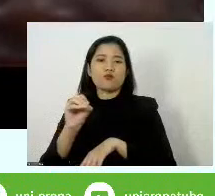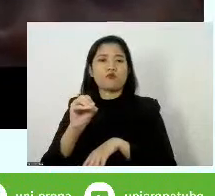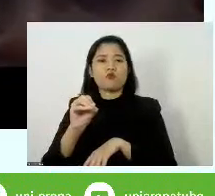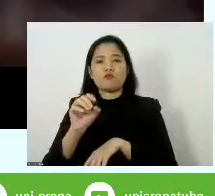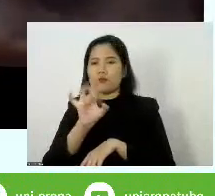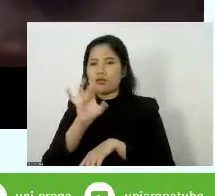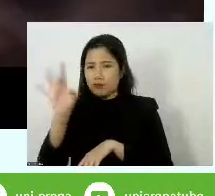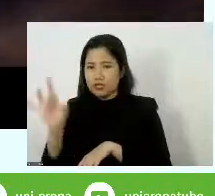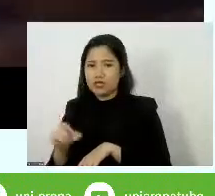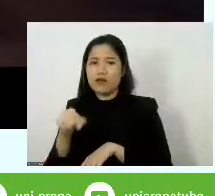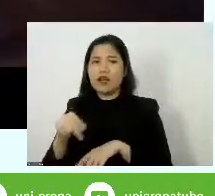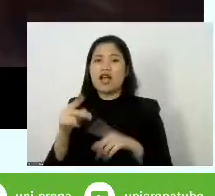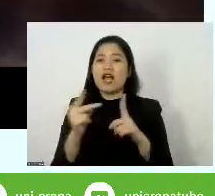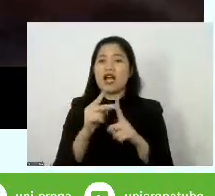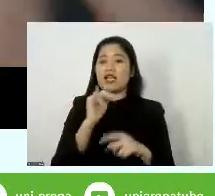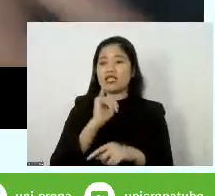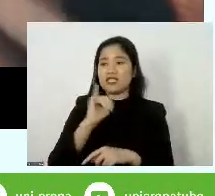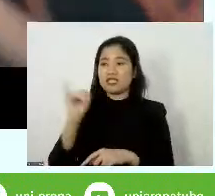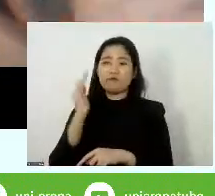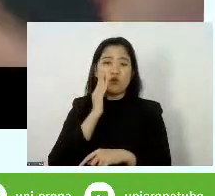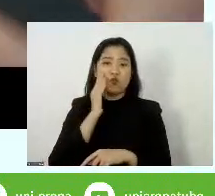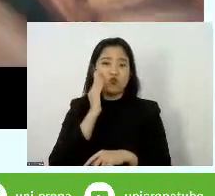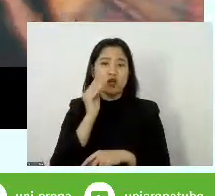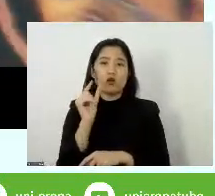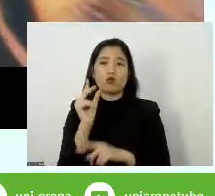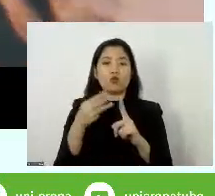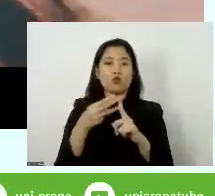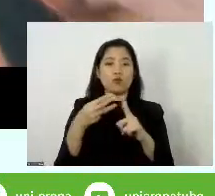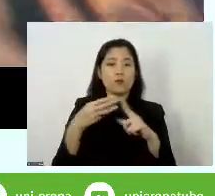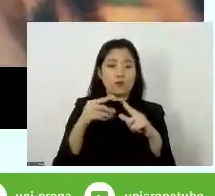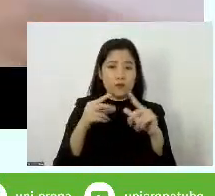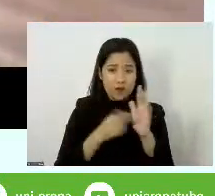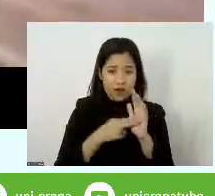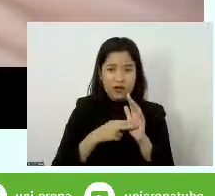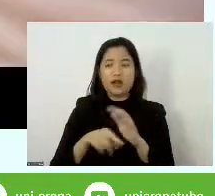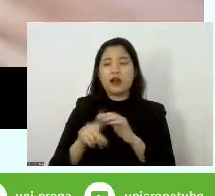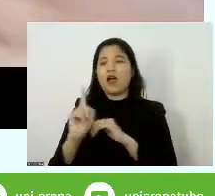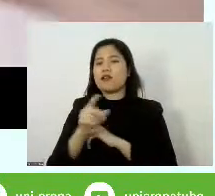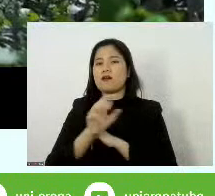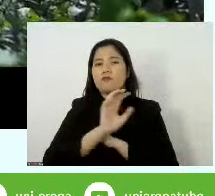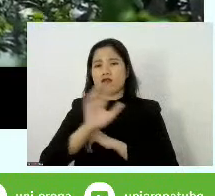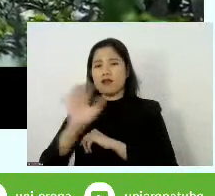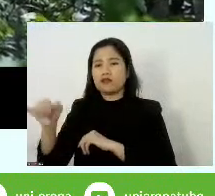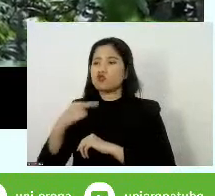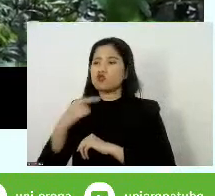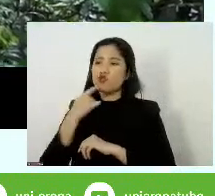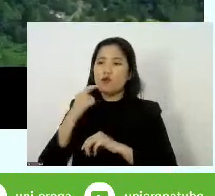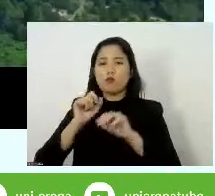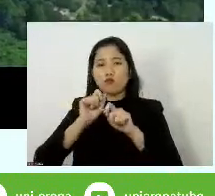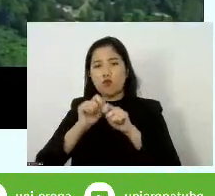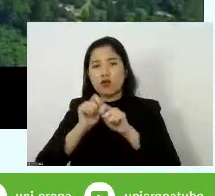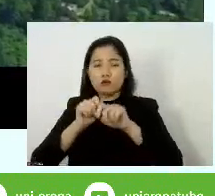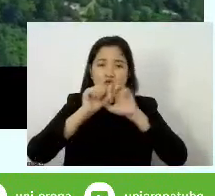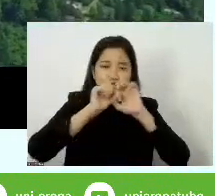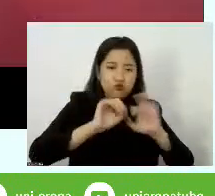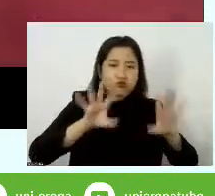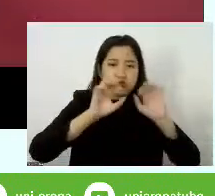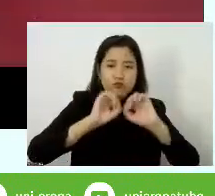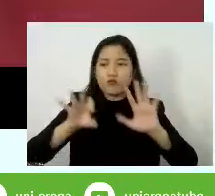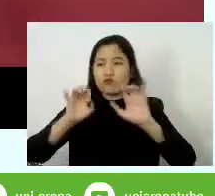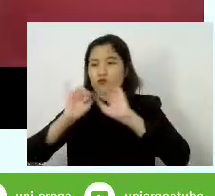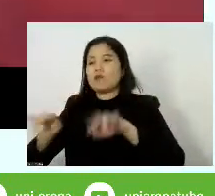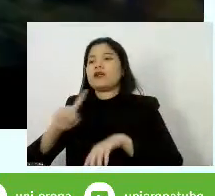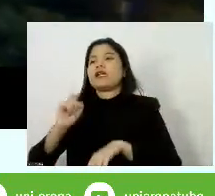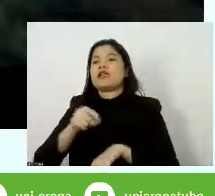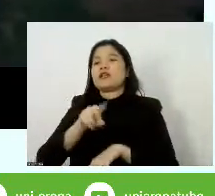anak muda Urban yang kurang lebih itu ada 7 puluhan juta jadi kita coba aja terus bikin Kevin Kevin dari tahun 2016